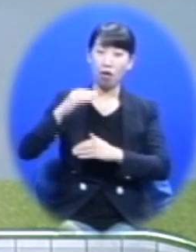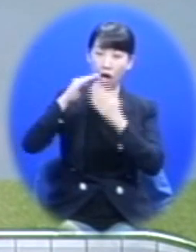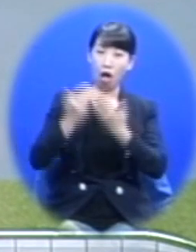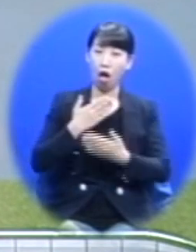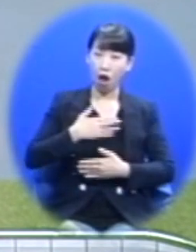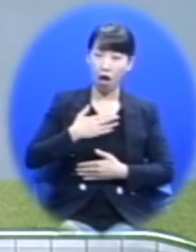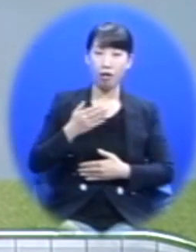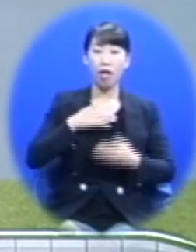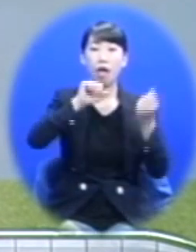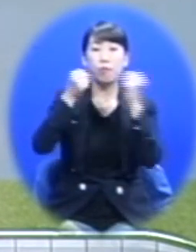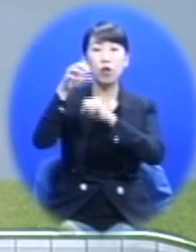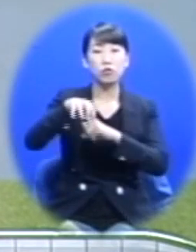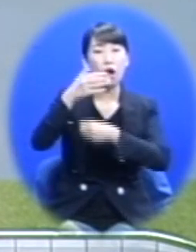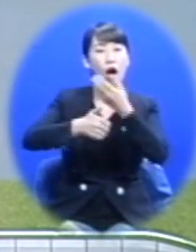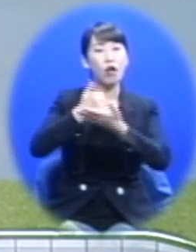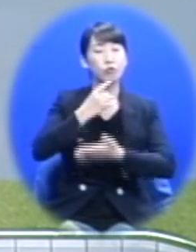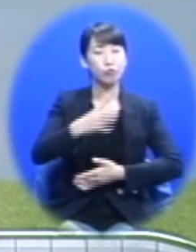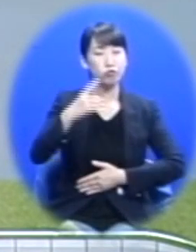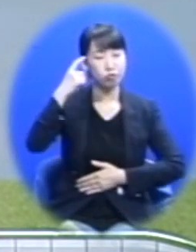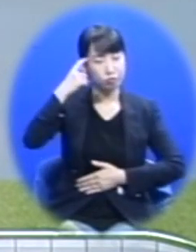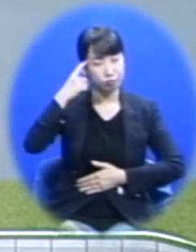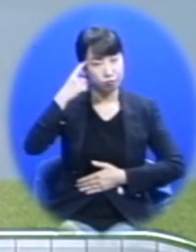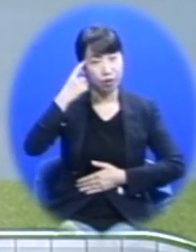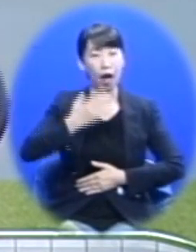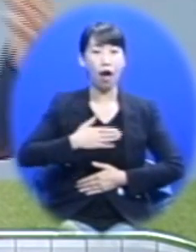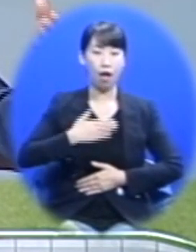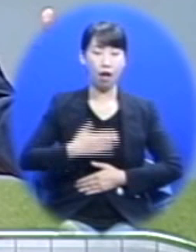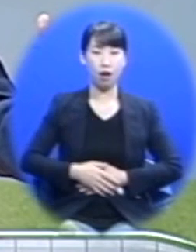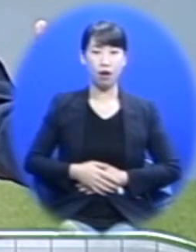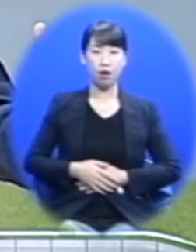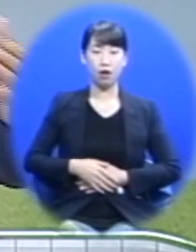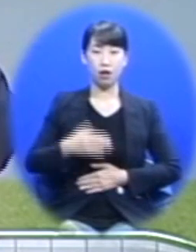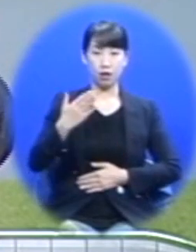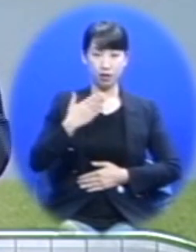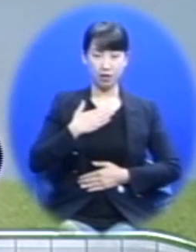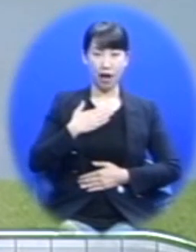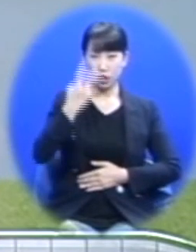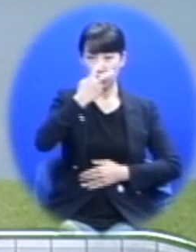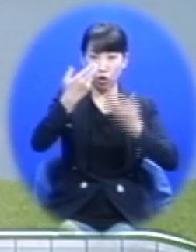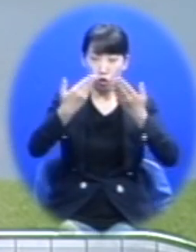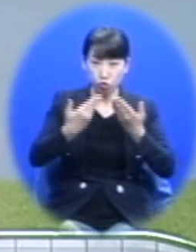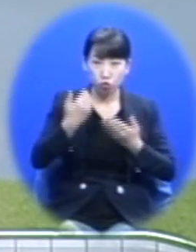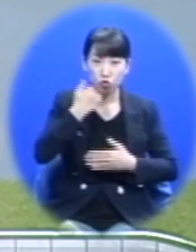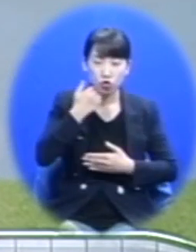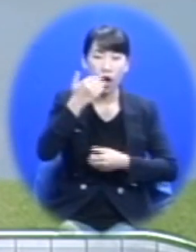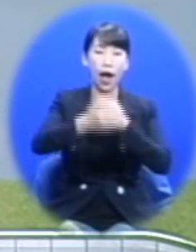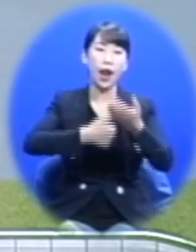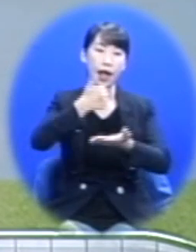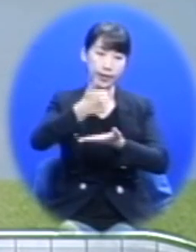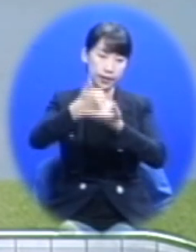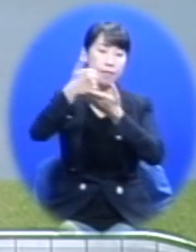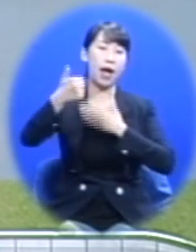피난처 하나님밖에 없습니다. 자기를 지켜주는 견고한 망대 하나님이십니다.